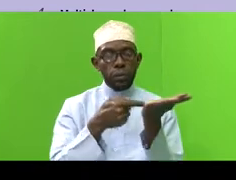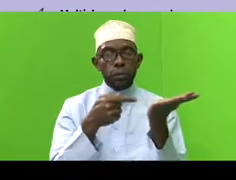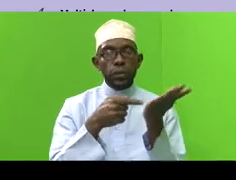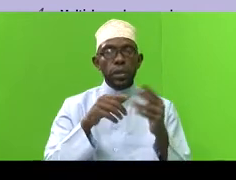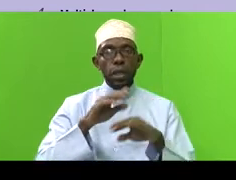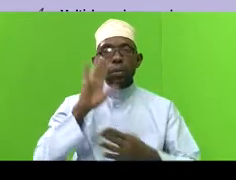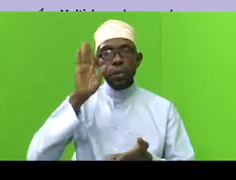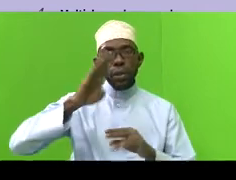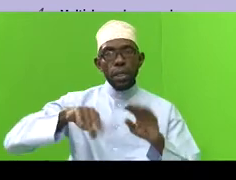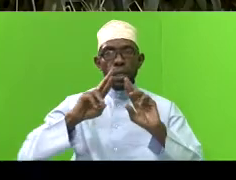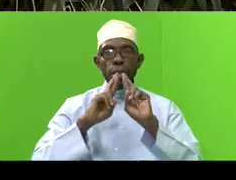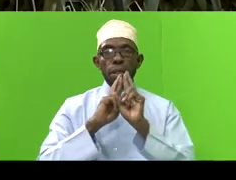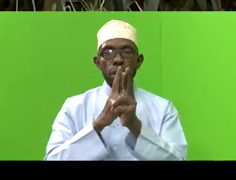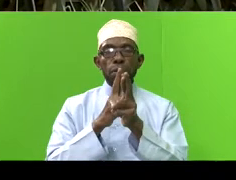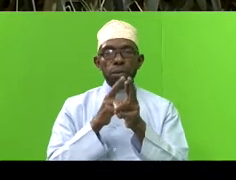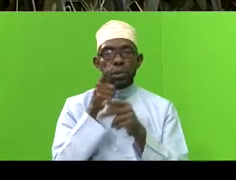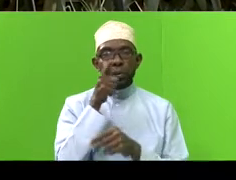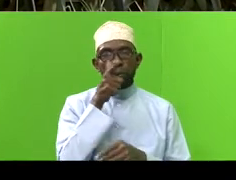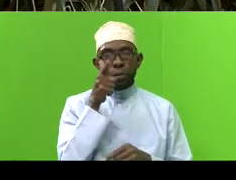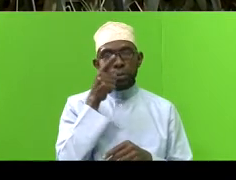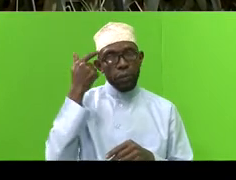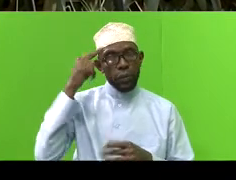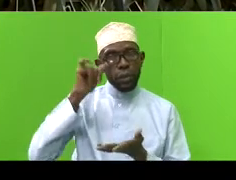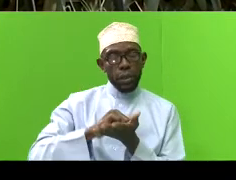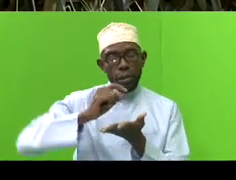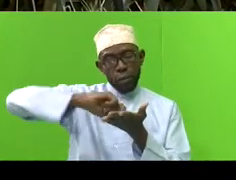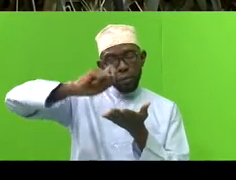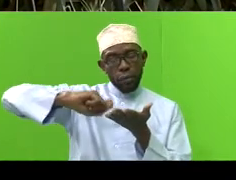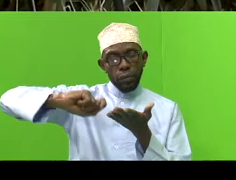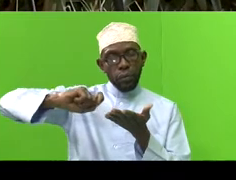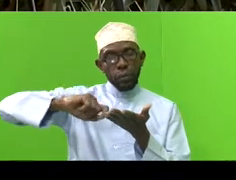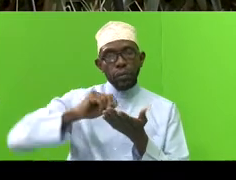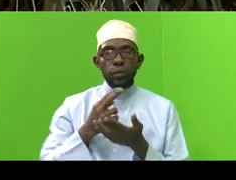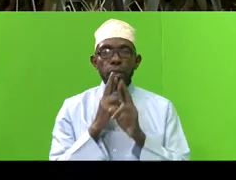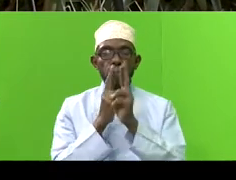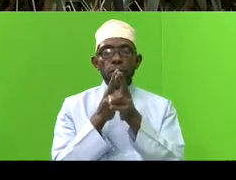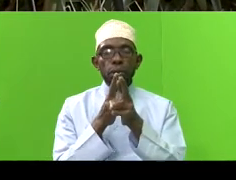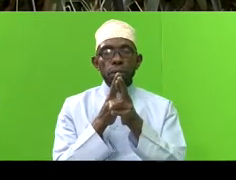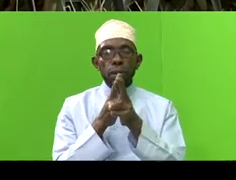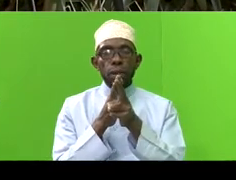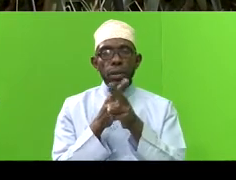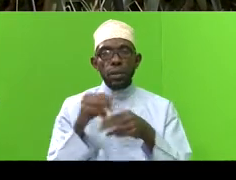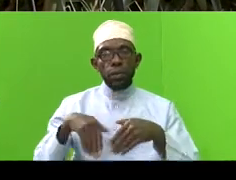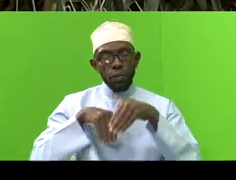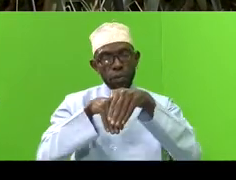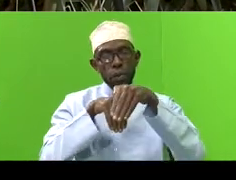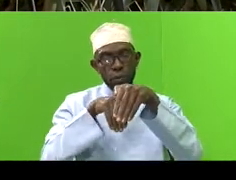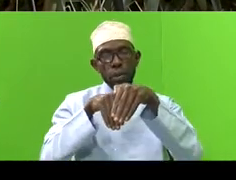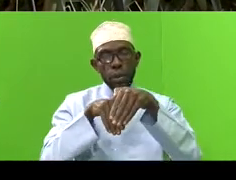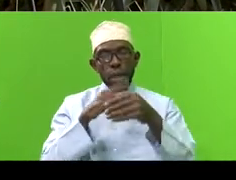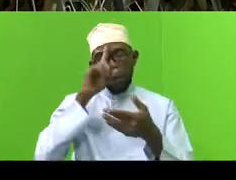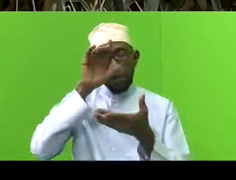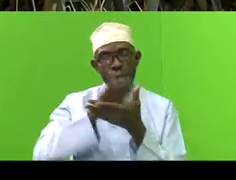shirika analofanyia kazi. Kwa hivyo akiandika pale taarifa fulani ama habari fulani, wale wafuasi wake